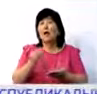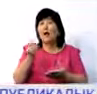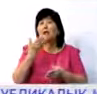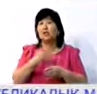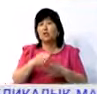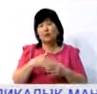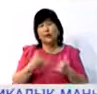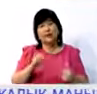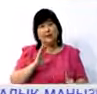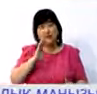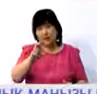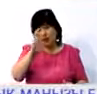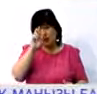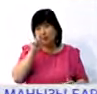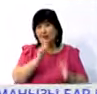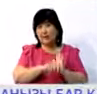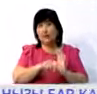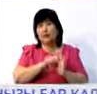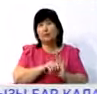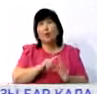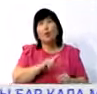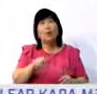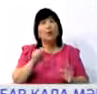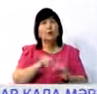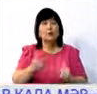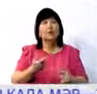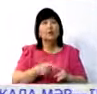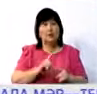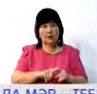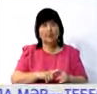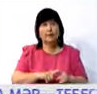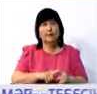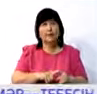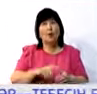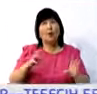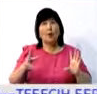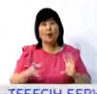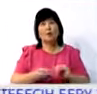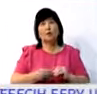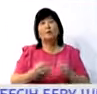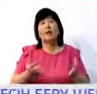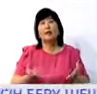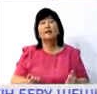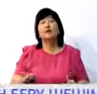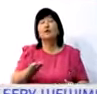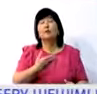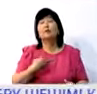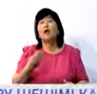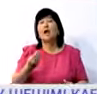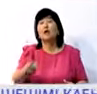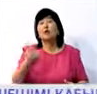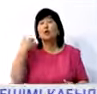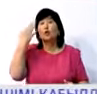бөлініп, қазіргі таңда мемлекеттік сараптамадан өтуде. Бұл да биыл қорытындысы алғаннан кейін біз қаржыландыру